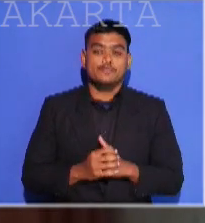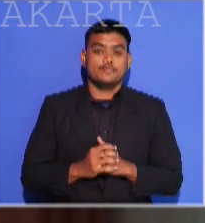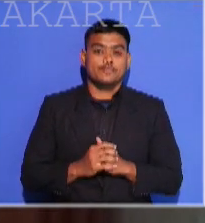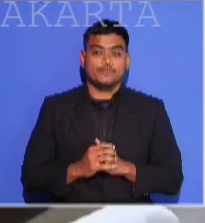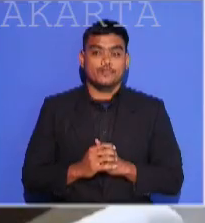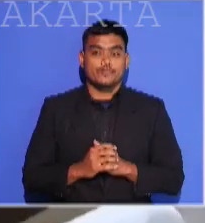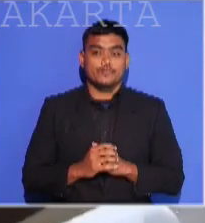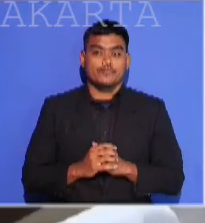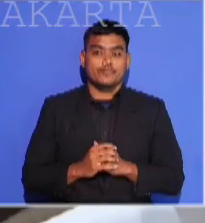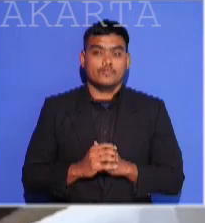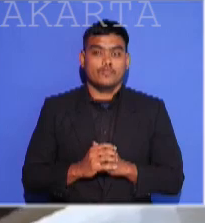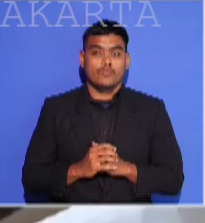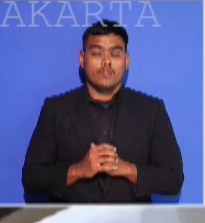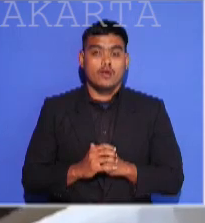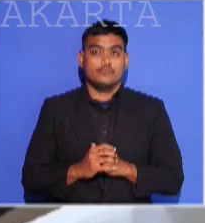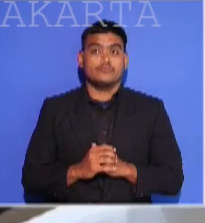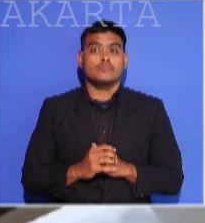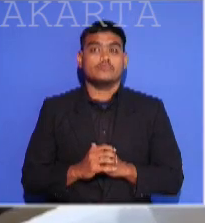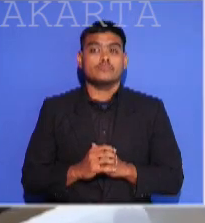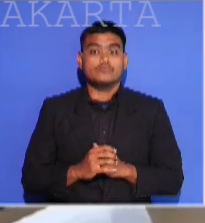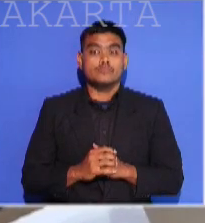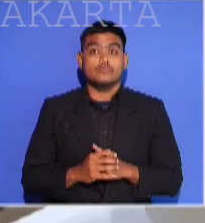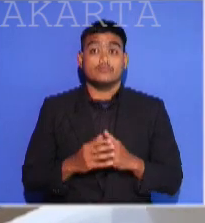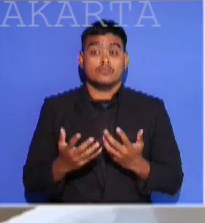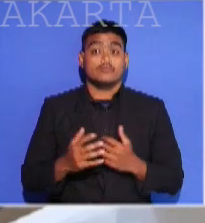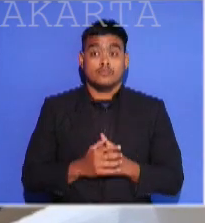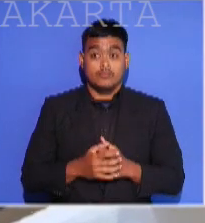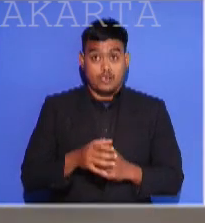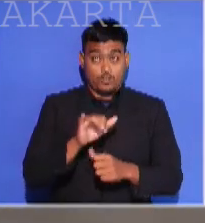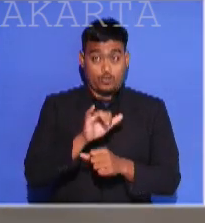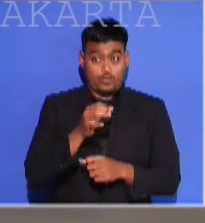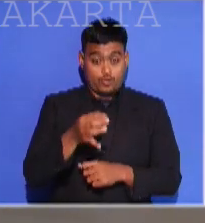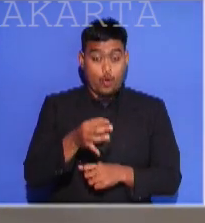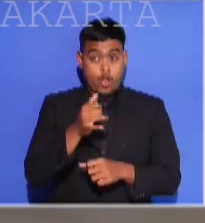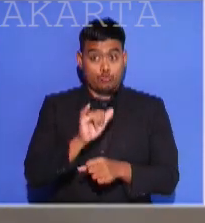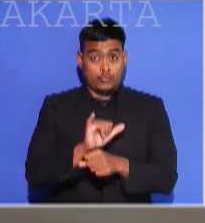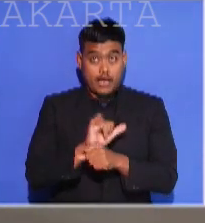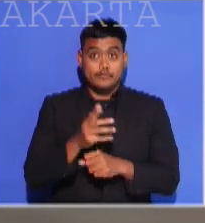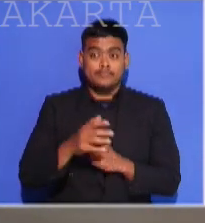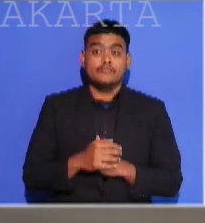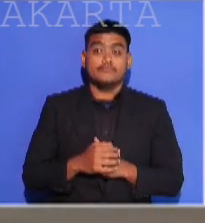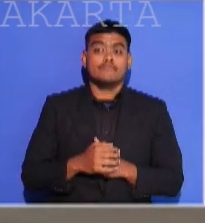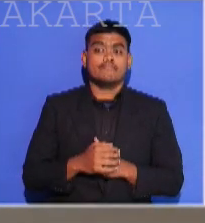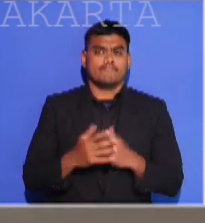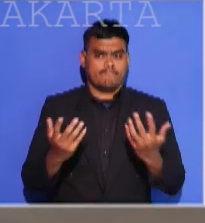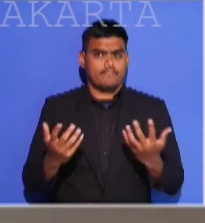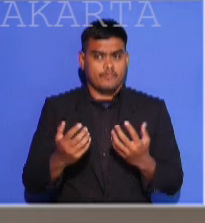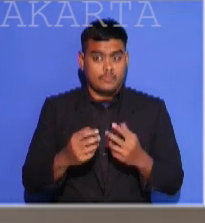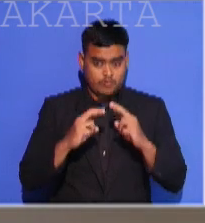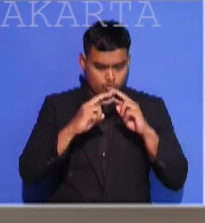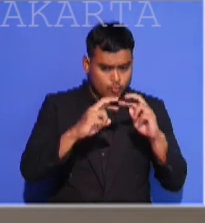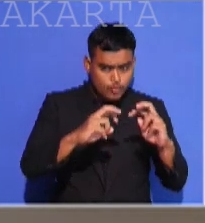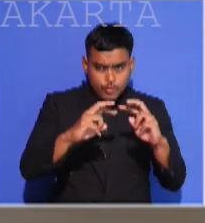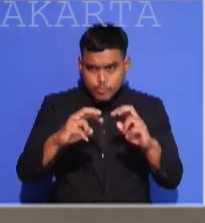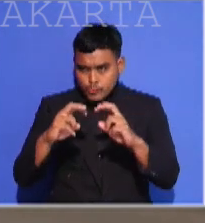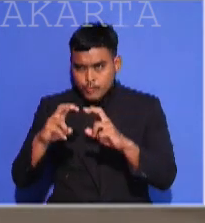jiwaota y langkah-langkah mitigasi waspada gempa bumi berskala besar atau megatras menyikapi kajian yang dikeluarkan oleh